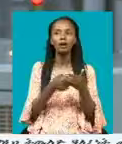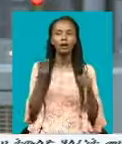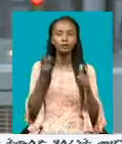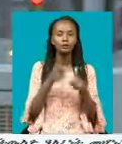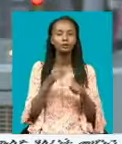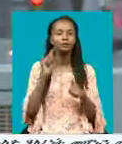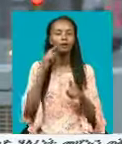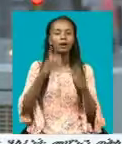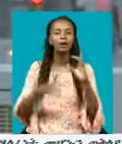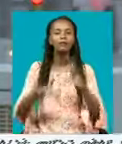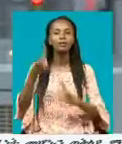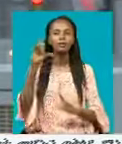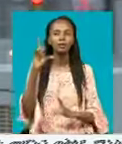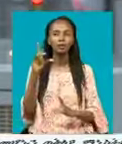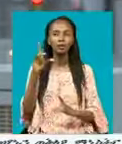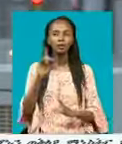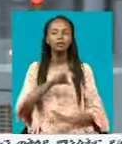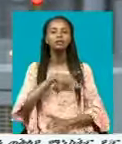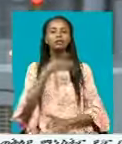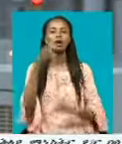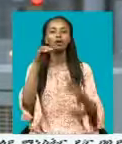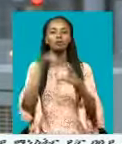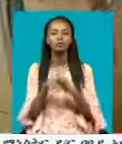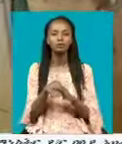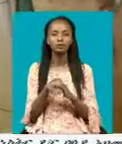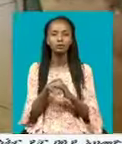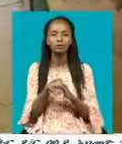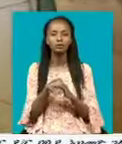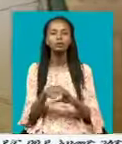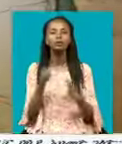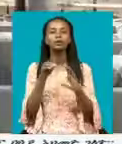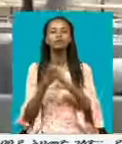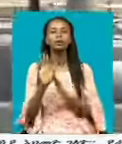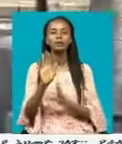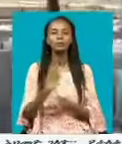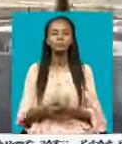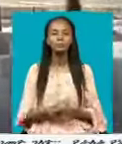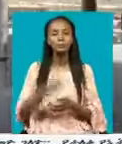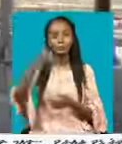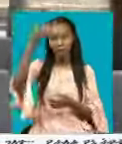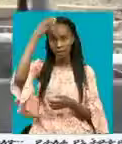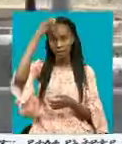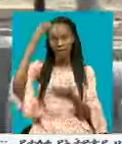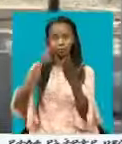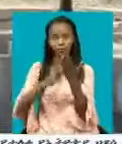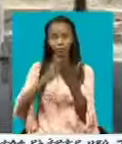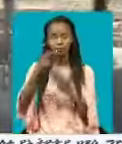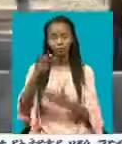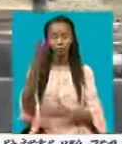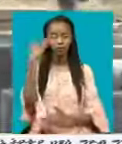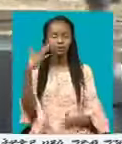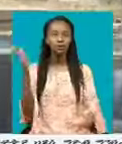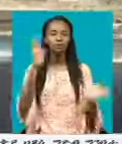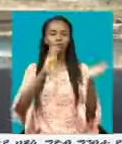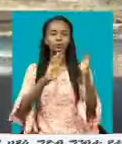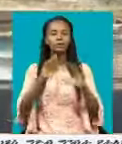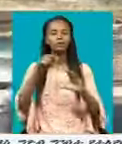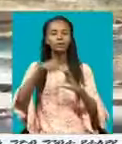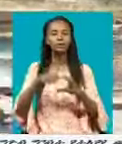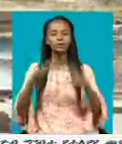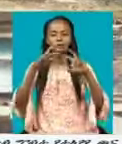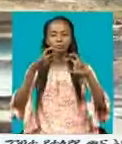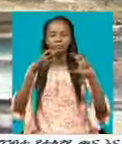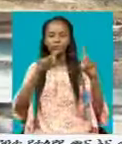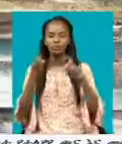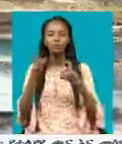ያው ከፍተኛ ኪሳራ ውስጥ ከቷታል። መንግስት ፕሮጀክቱ የነበሩበትን ችግሮች በጥልቀት መርምሮ